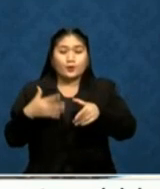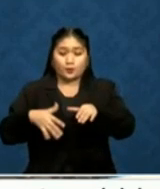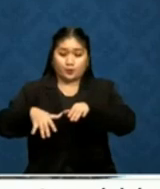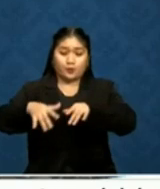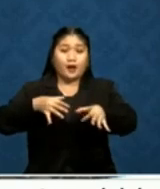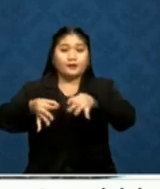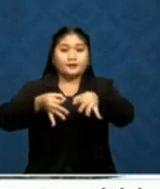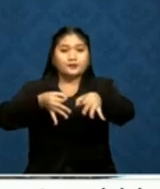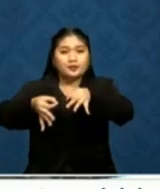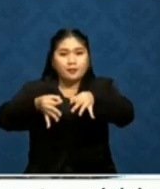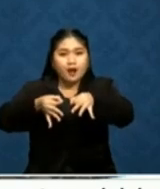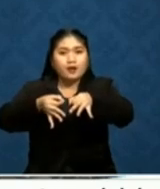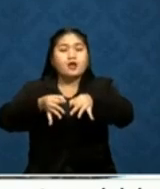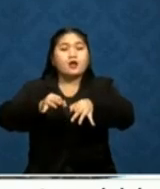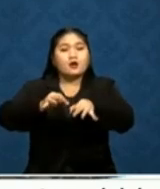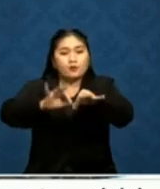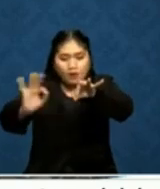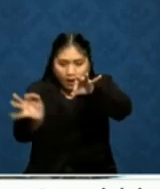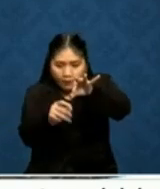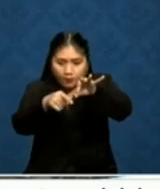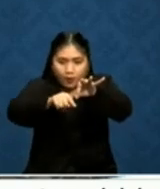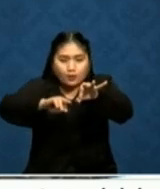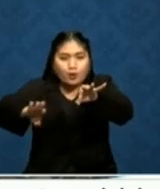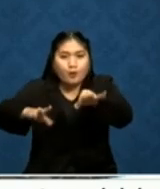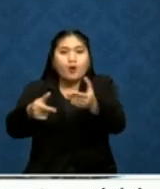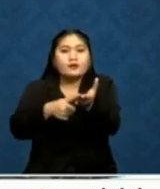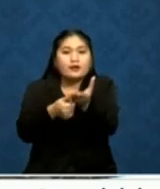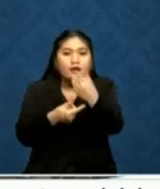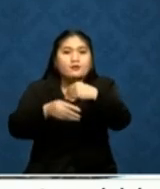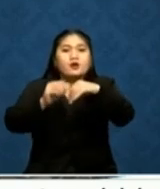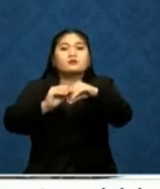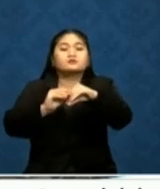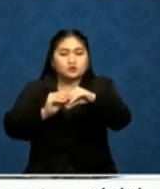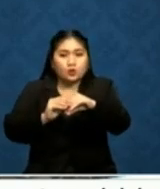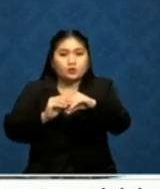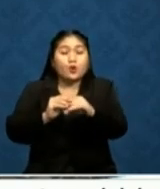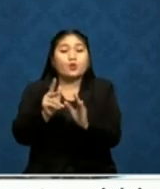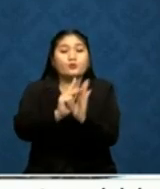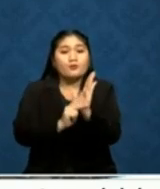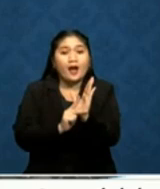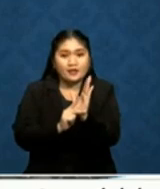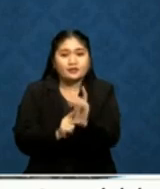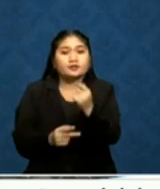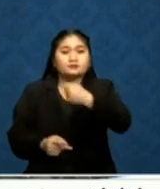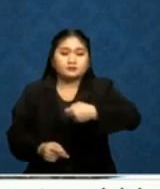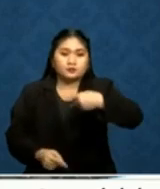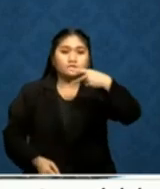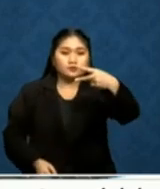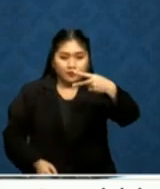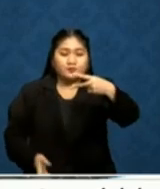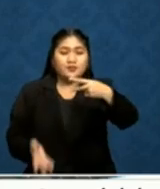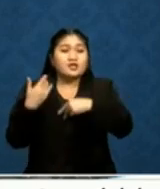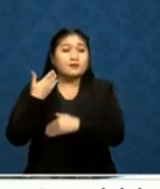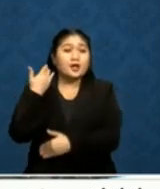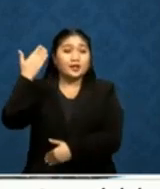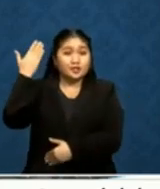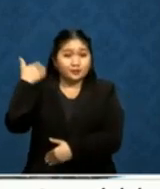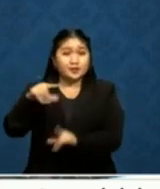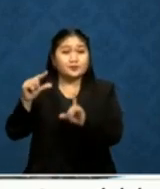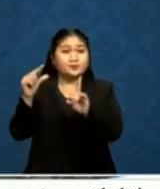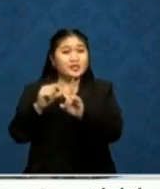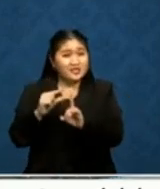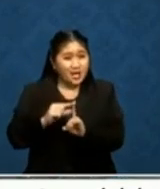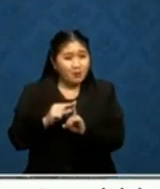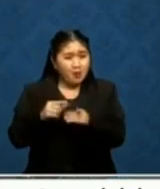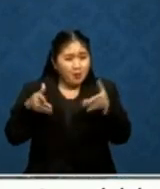ราชบัญญัติแก้ไขเพิ่มเติมประมวลกฎหมายอาญาทั้ง2ฉบับนี้ค่ะบทบัญญัติที่มีอยู่เดิมค่ะนิยามไว้อย่